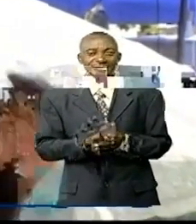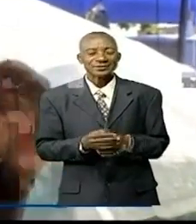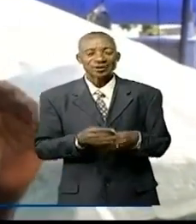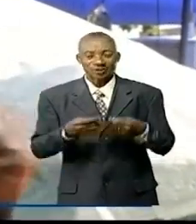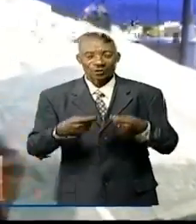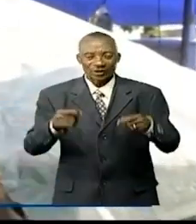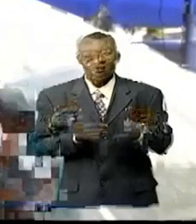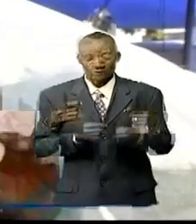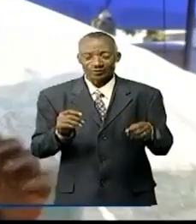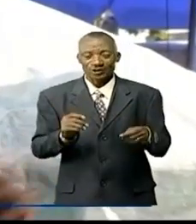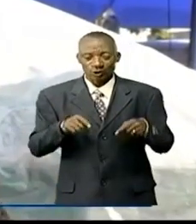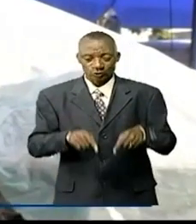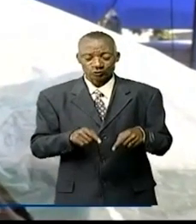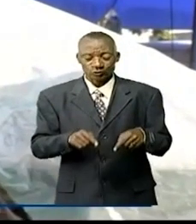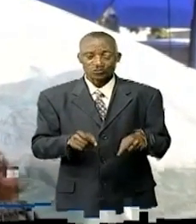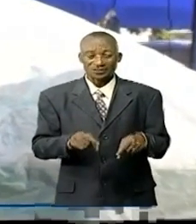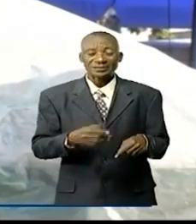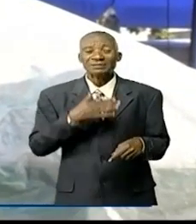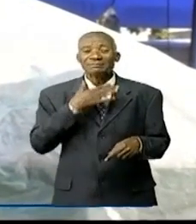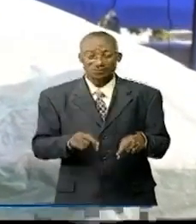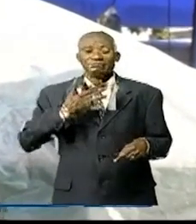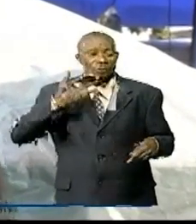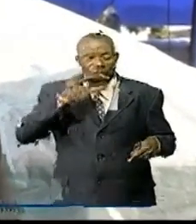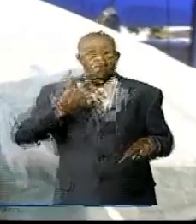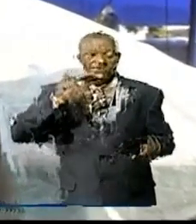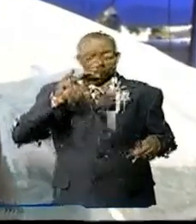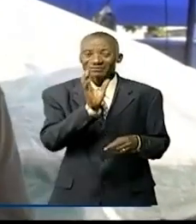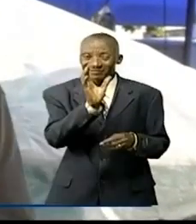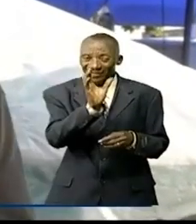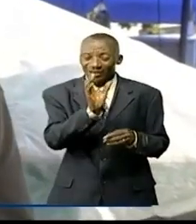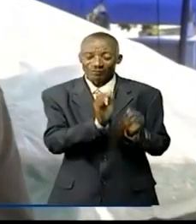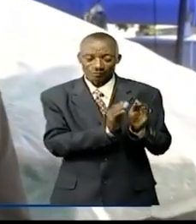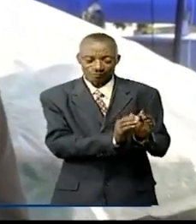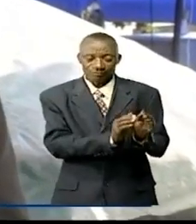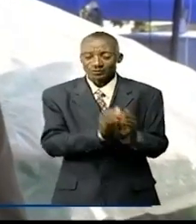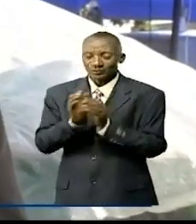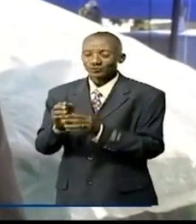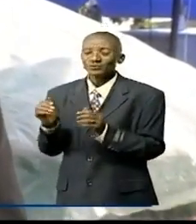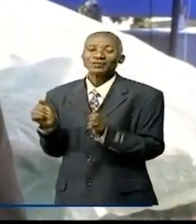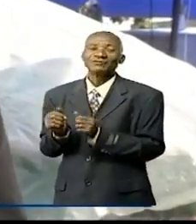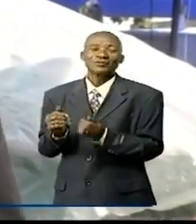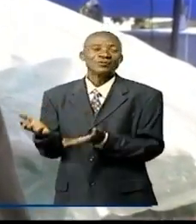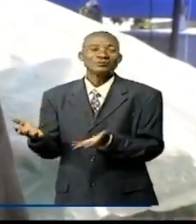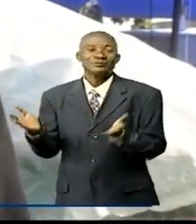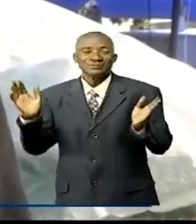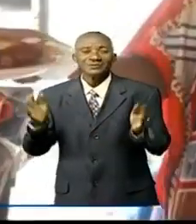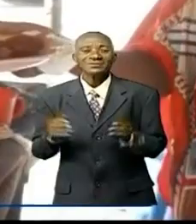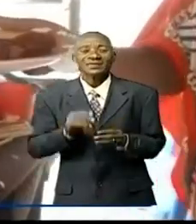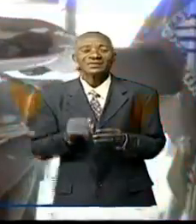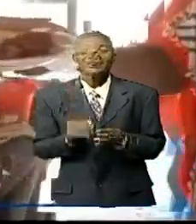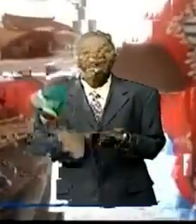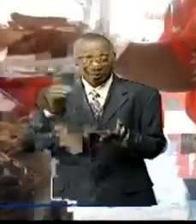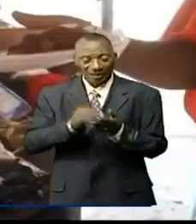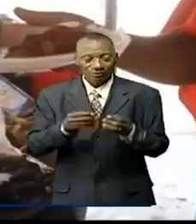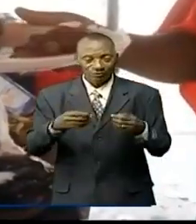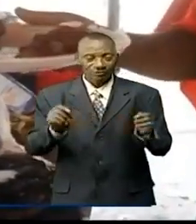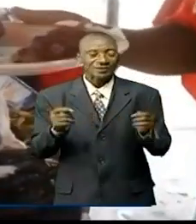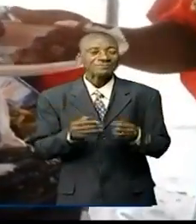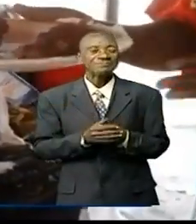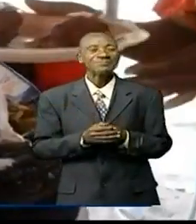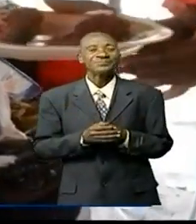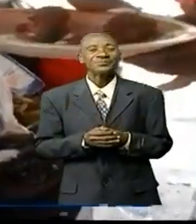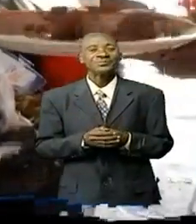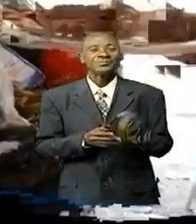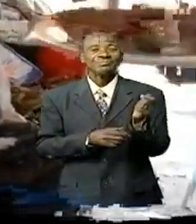sûr. Le lendemain, on les mélange avec celles nouvellement achetées. Les consommateurs de